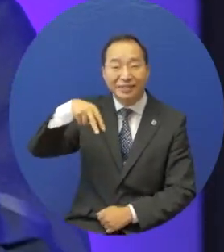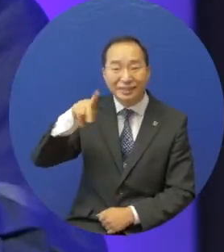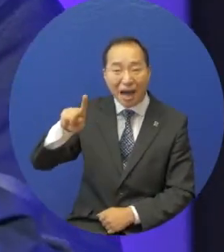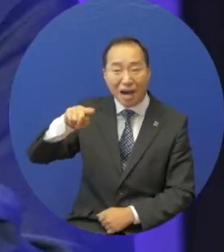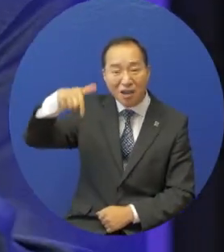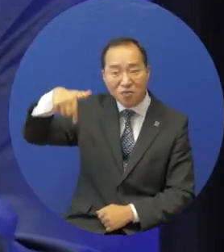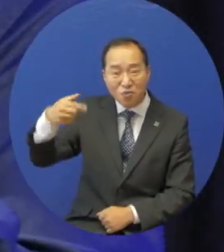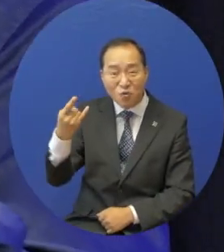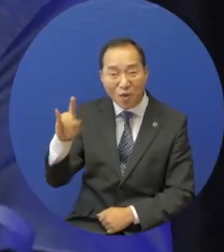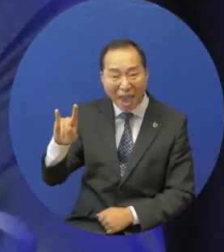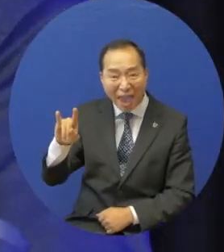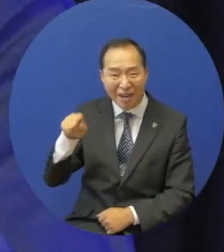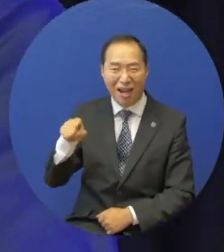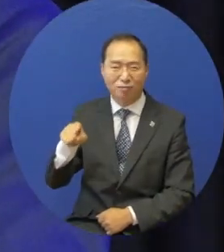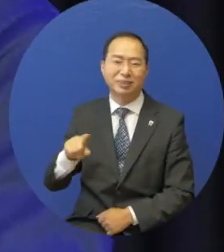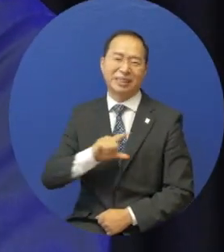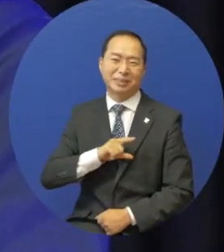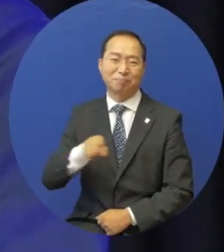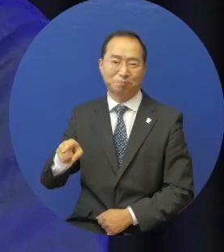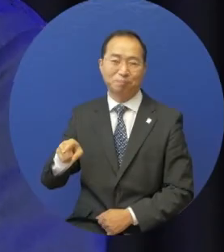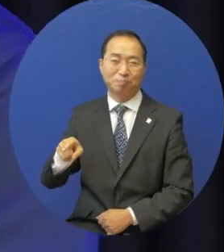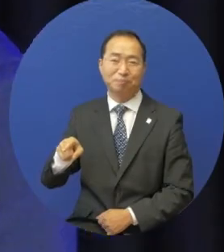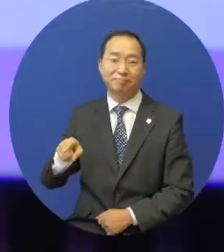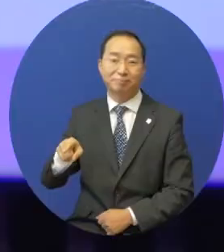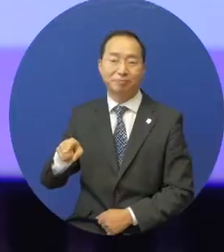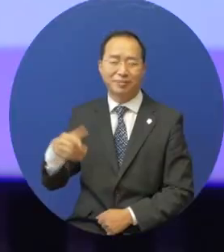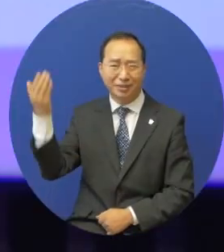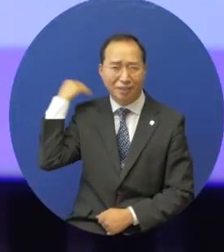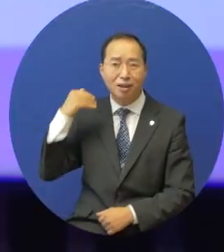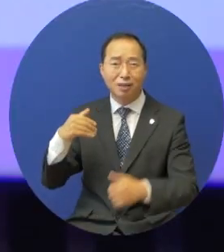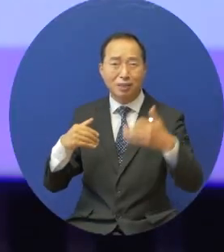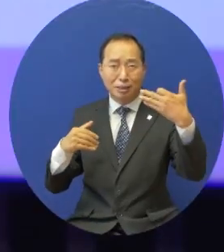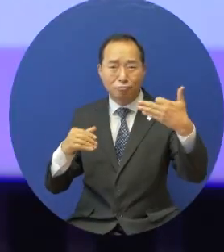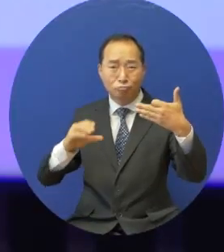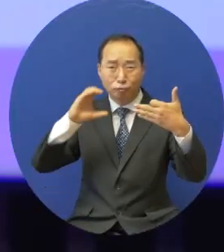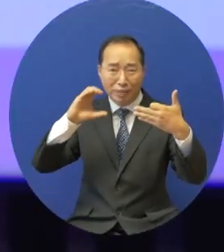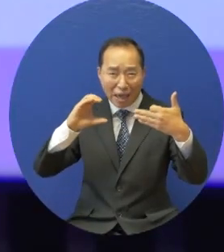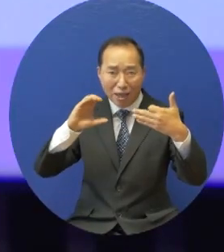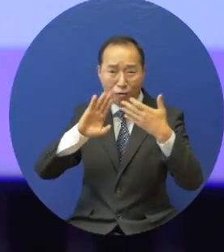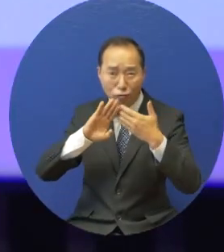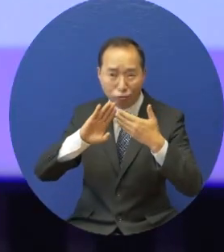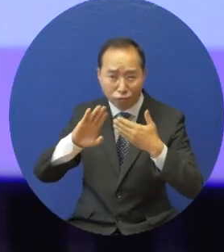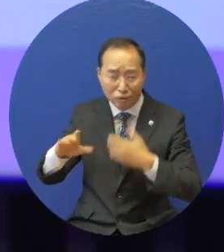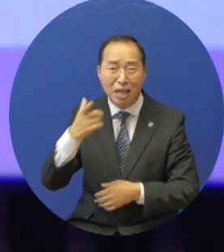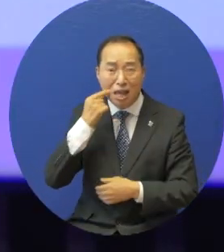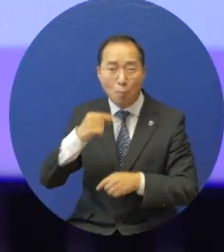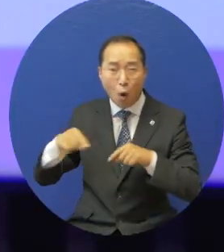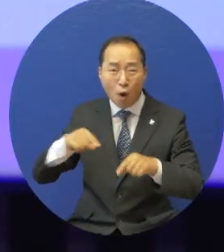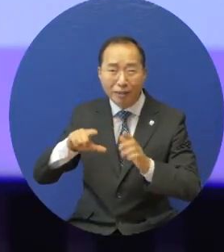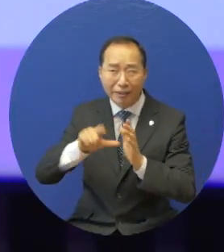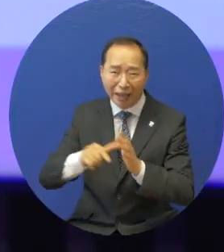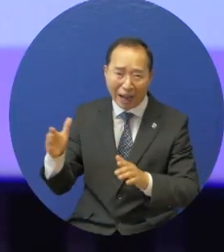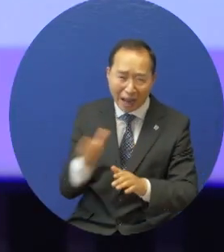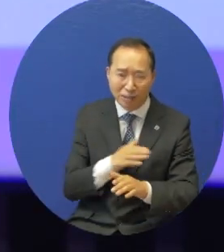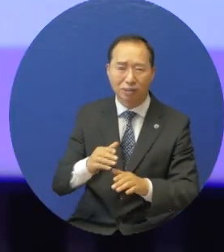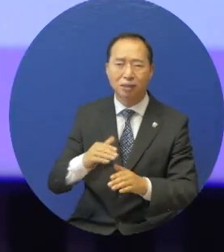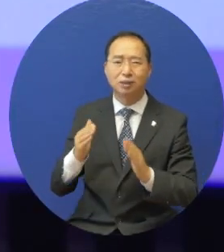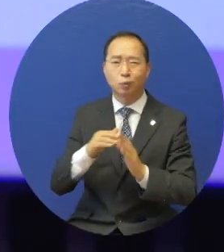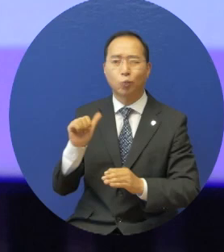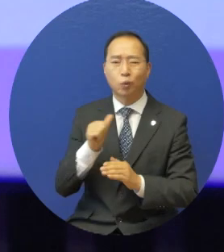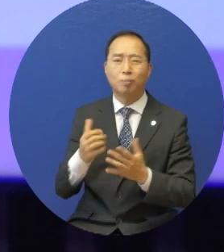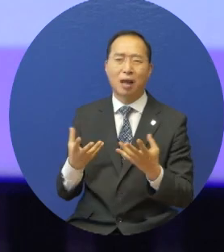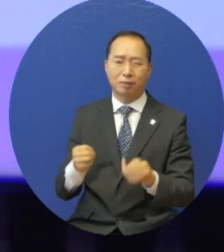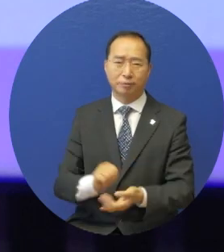그래서 사쾌라고 불렸던 사람들이 이런 사람들입니다. 아까도 말했다시피 19세기로 넘어오고 일제강점기 때까지도 굉장히 활동을